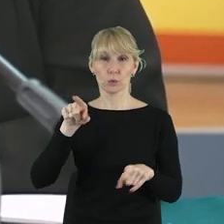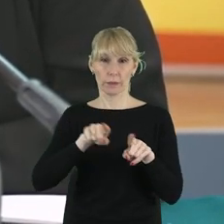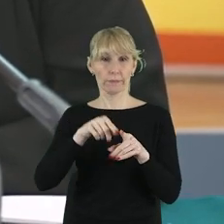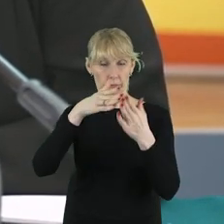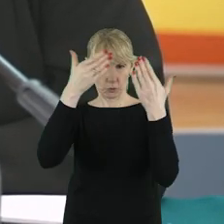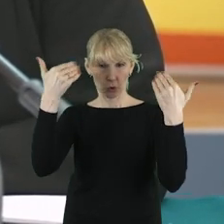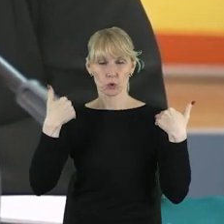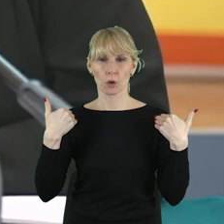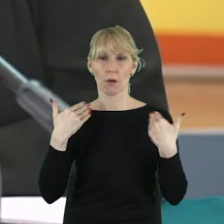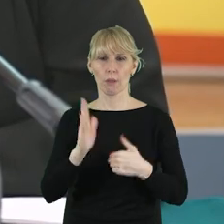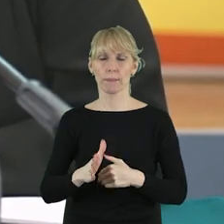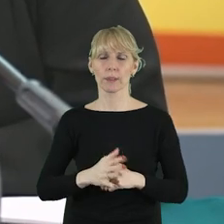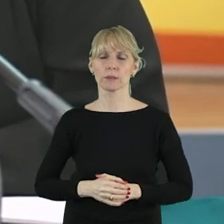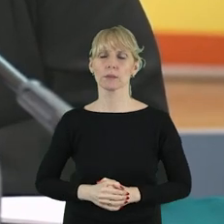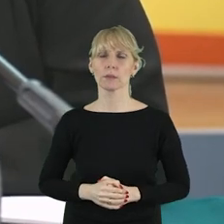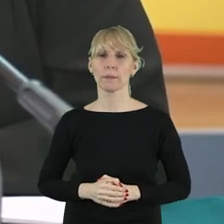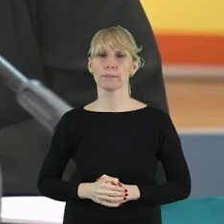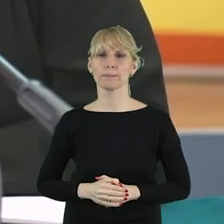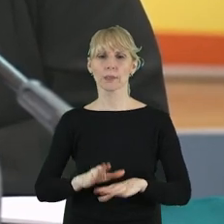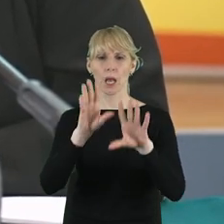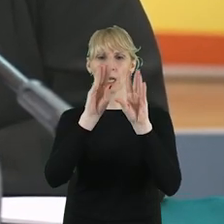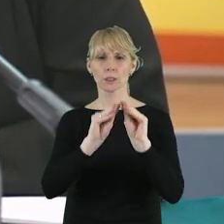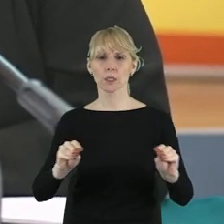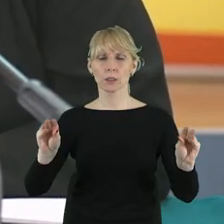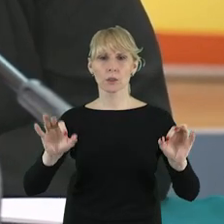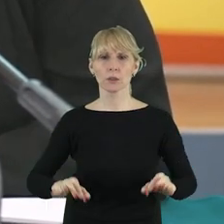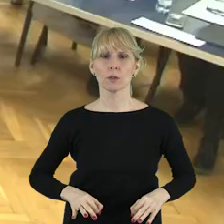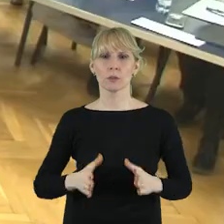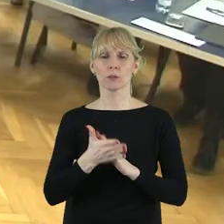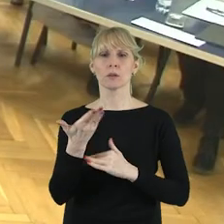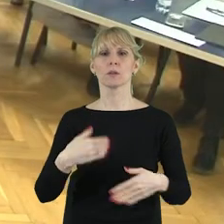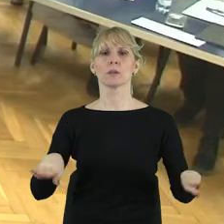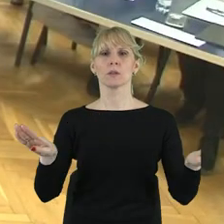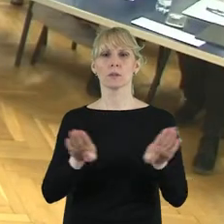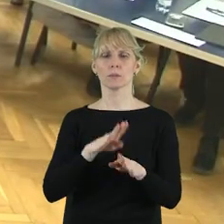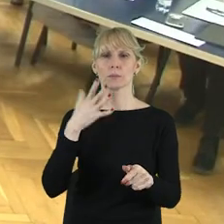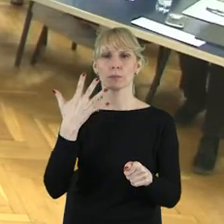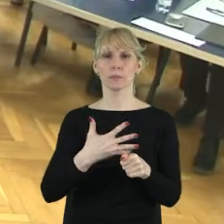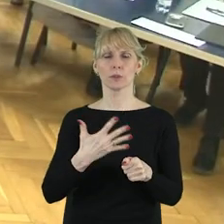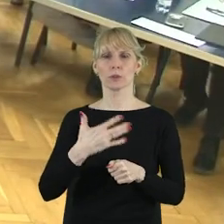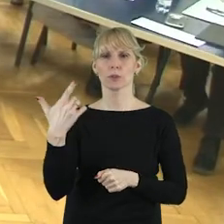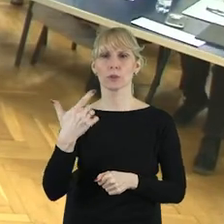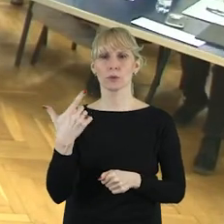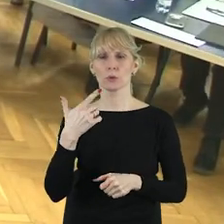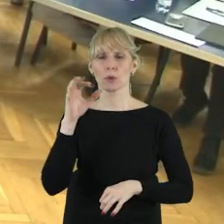zamykam 52. sesję Sejmiku Województwa Łódzkiego. Dziękuję bardzo Państwu za obrady.